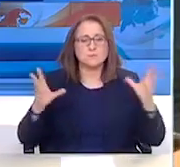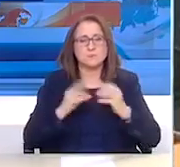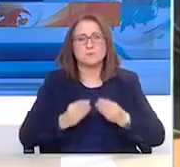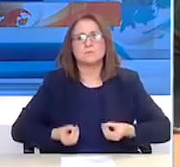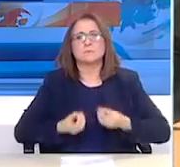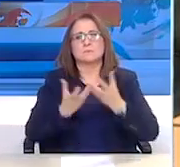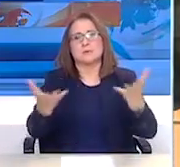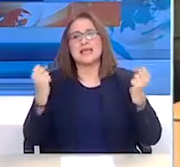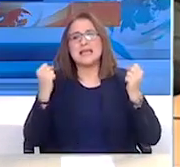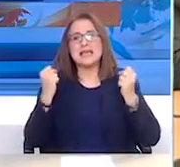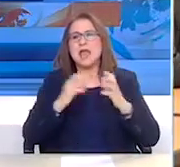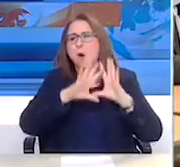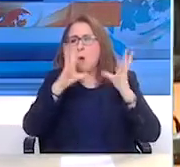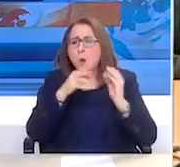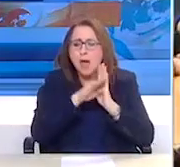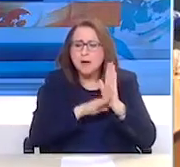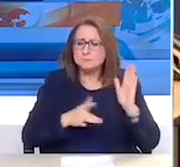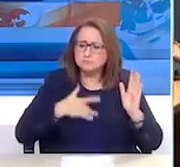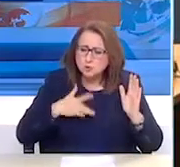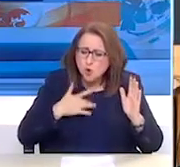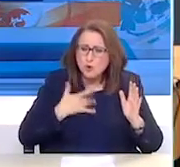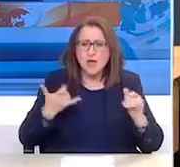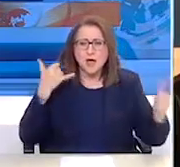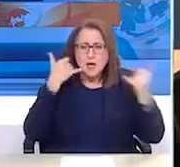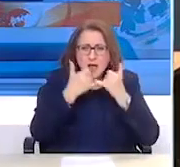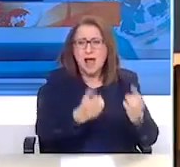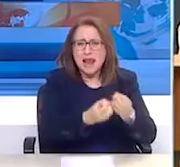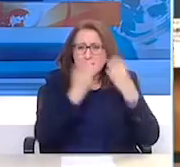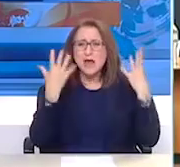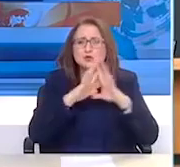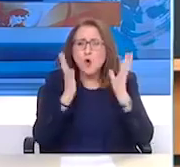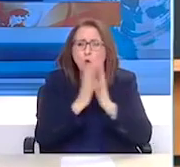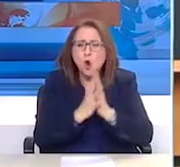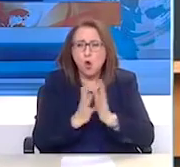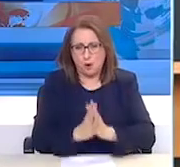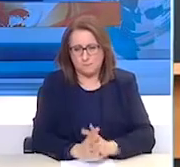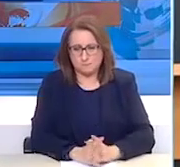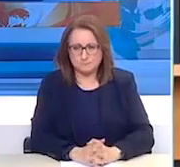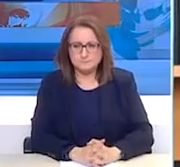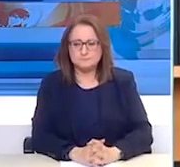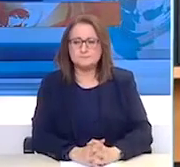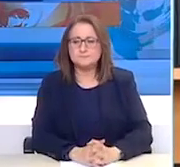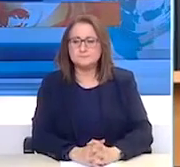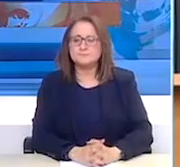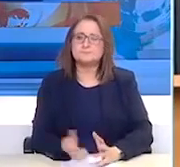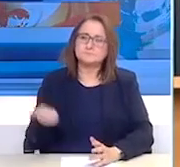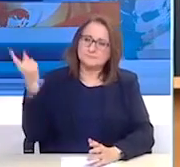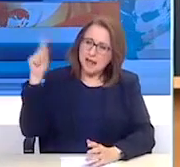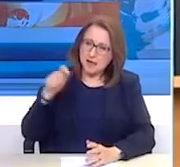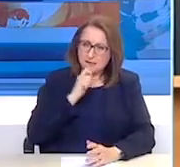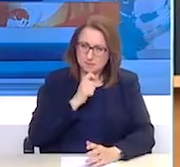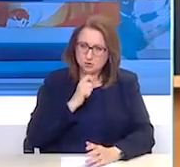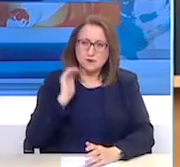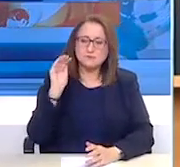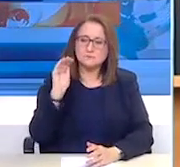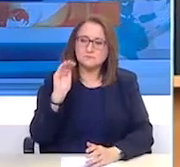Η κυρία Παπαδομαρκάκη από την εφημερίδα Φιλελεύθερος και το liberal.gr. Κύριε καθηγητά, χθες το βράδυ, κατά την προγραμματισμένη ενημέρωση